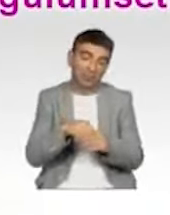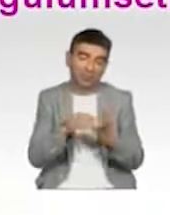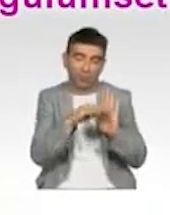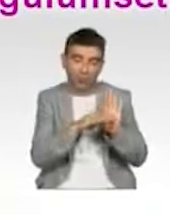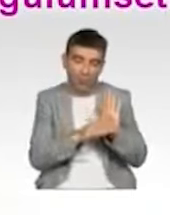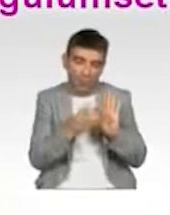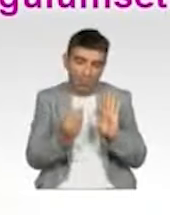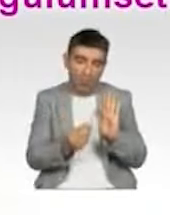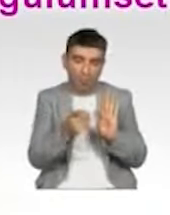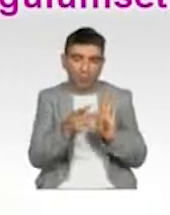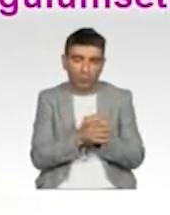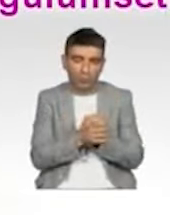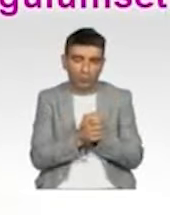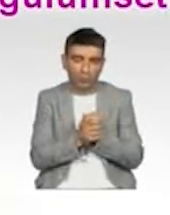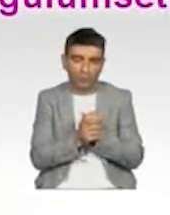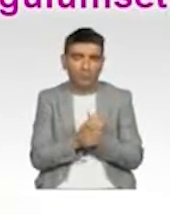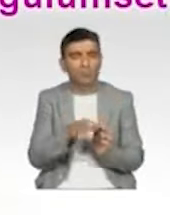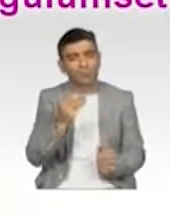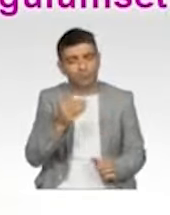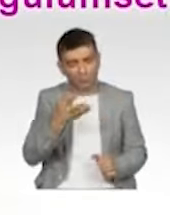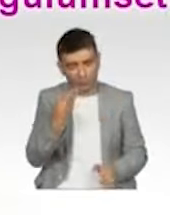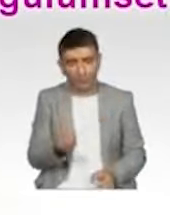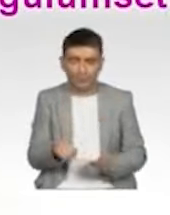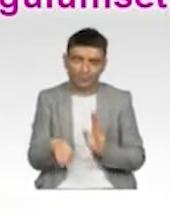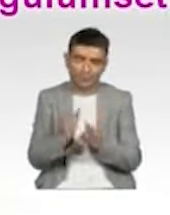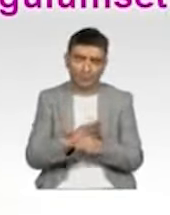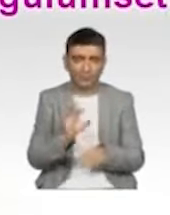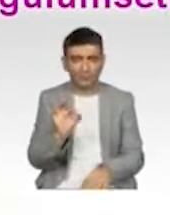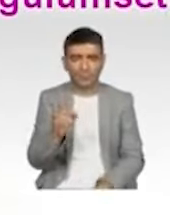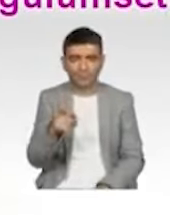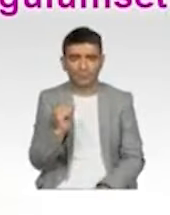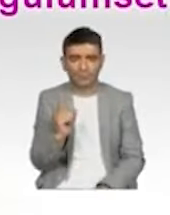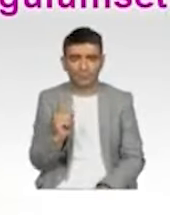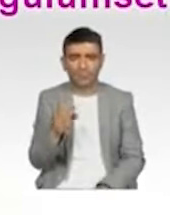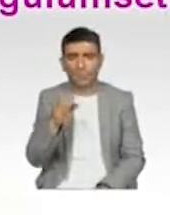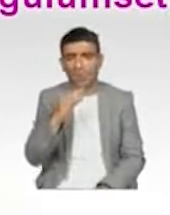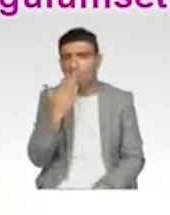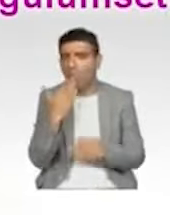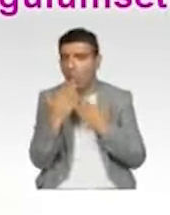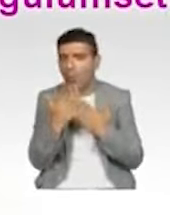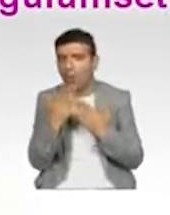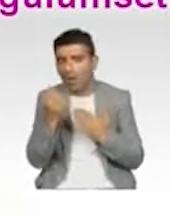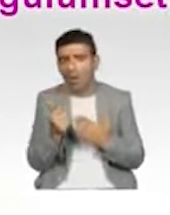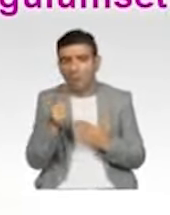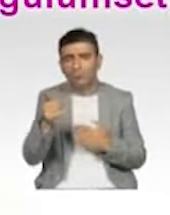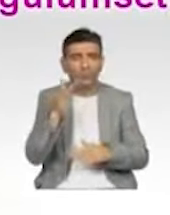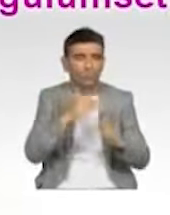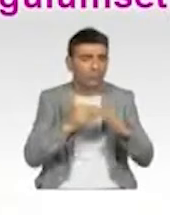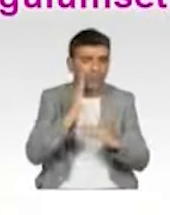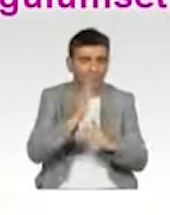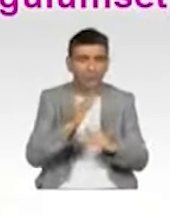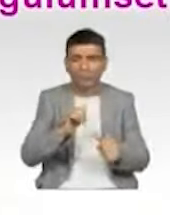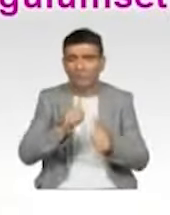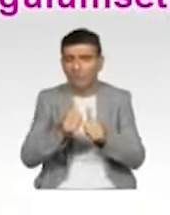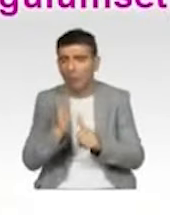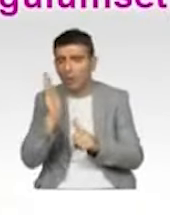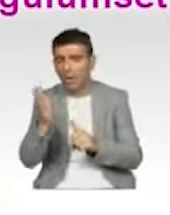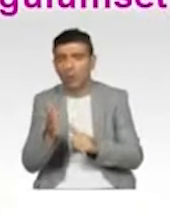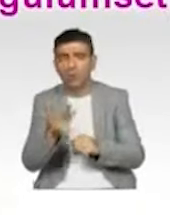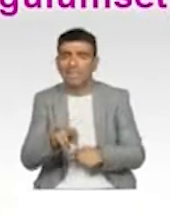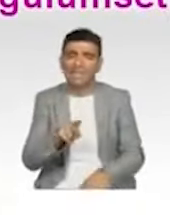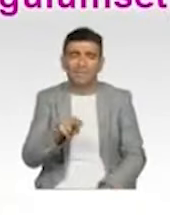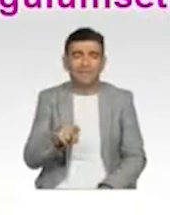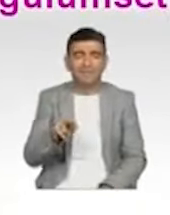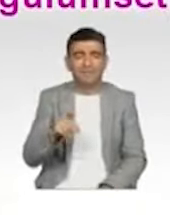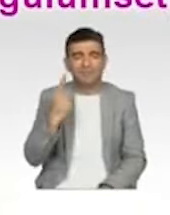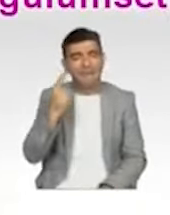öyle. Hep öyle. Aynen öyle. Çocuk olduktan sonra onlara çocuk göre. Çocuk olduktan sonra onlara okula göre bırak, okuldan al, oradan etkinliğe götür. Yok yüzmeye götür, yok jimnastikliği falan filan. Peki